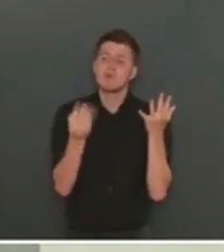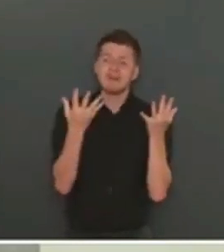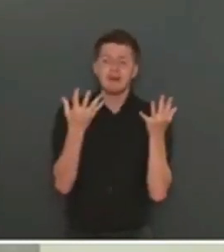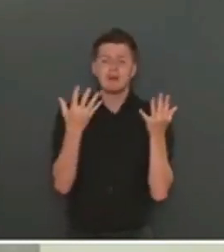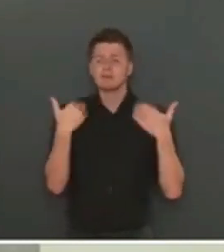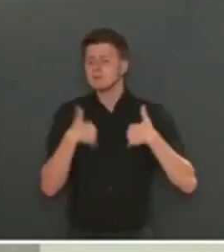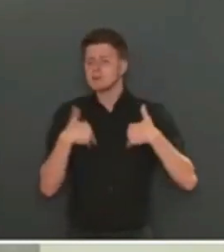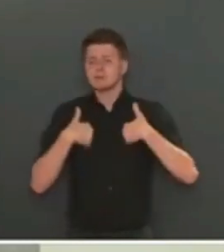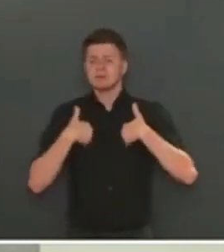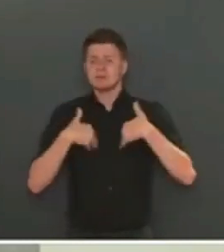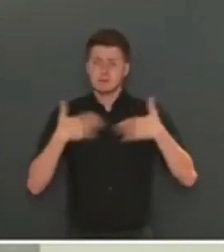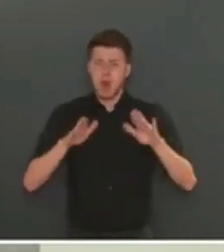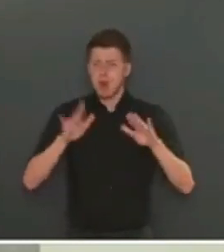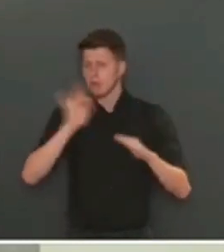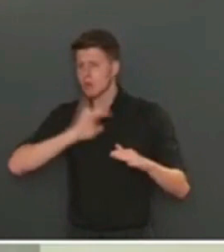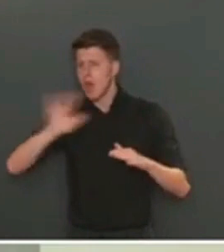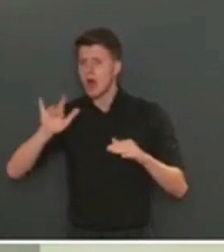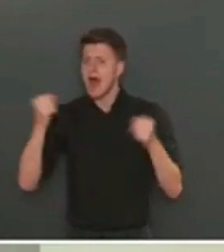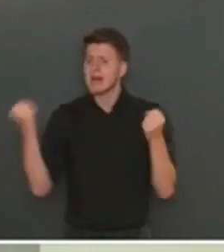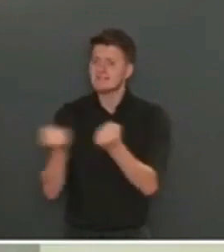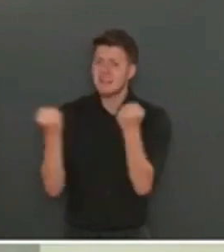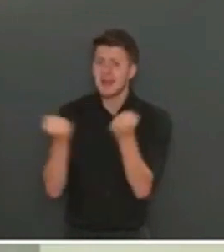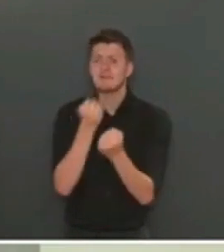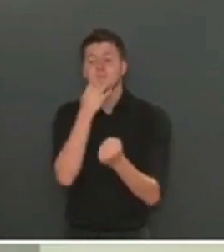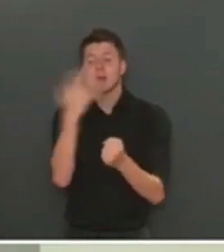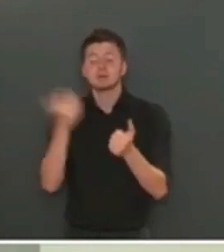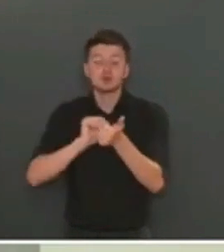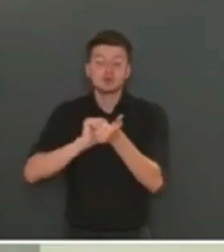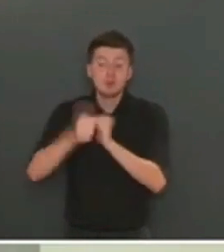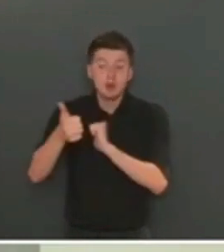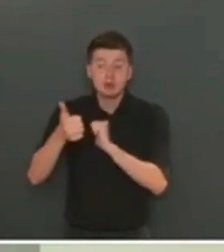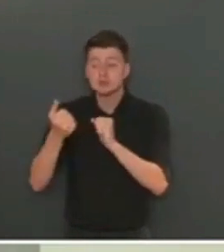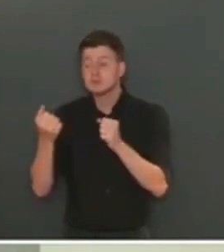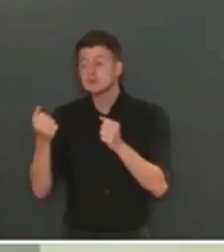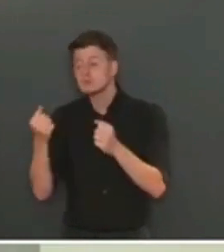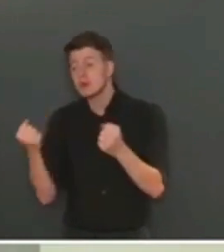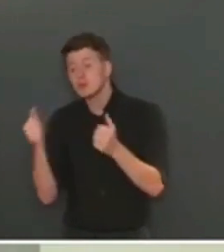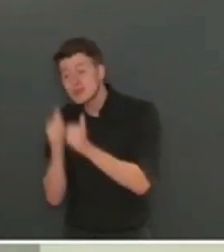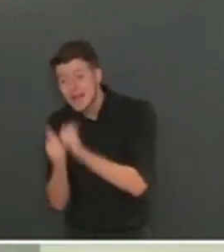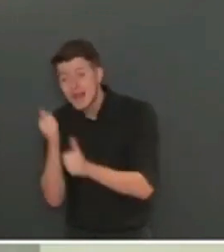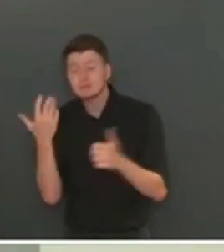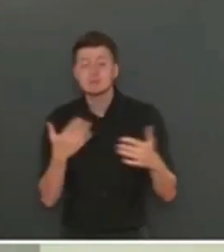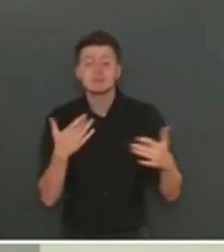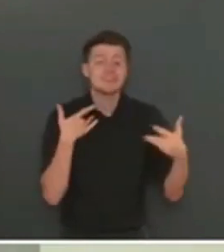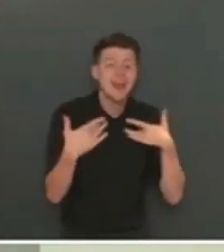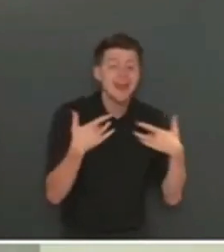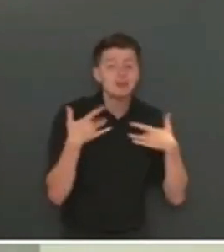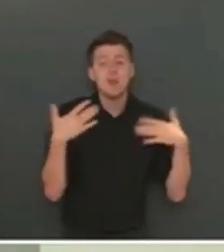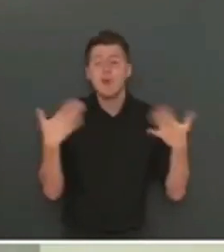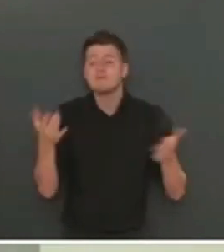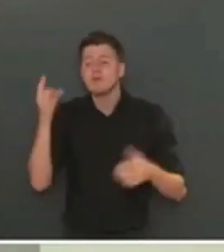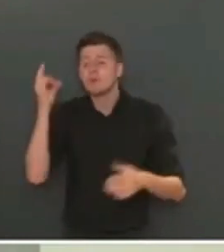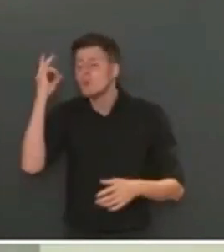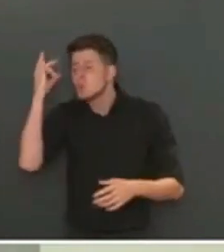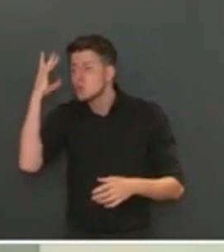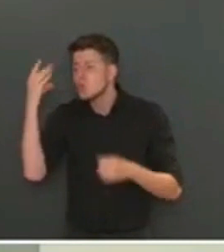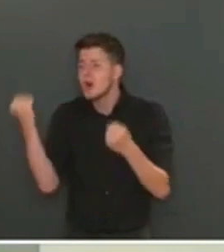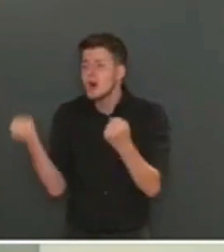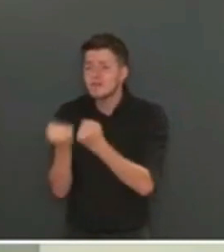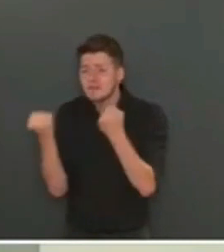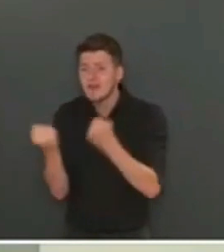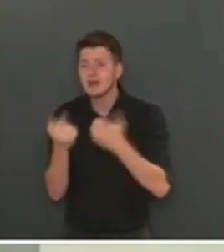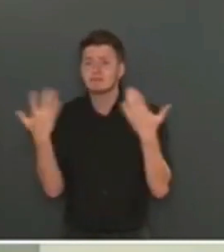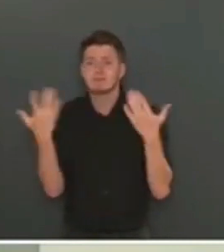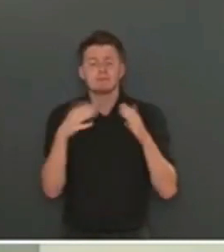maximum qui sera autorisé, par exemple, lors de matchs sportifs dans un théâtre, lors d'activités culturelles,